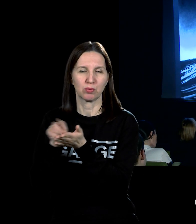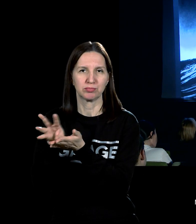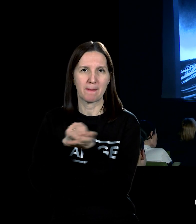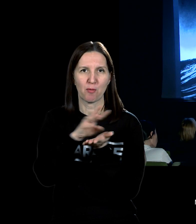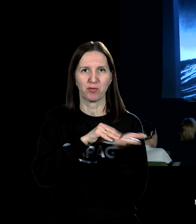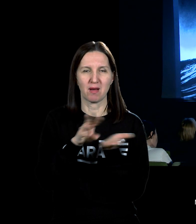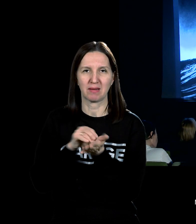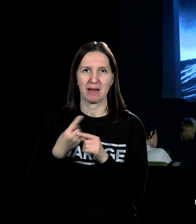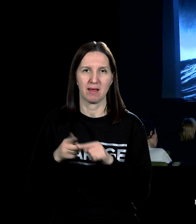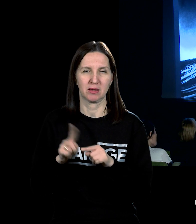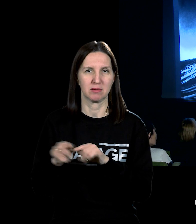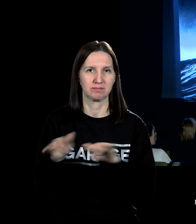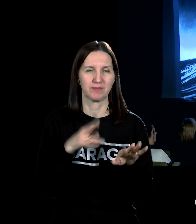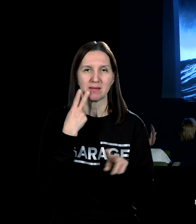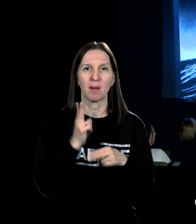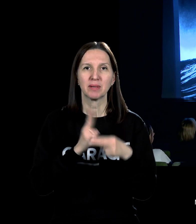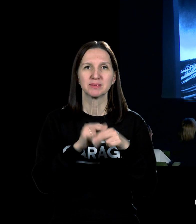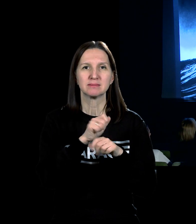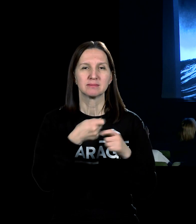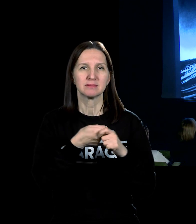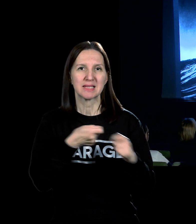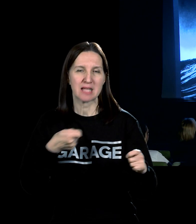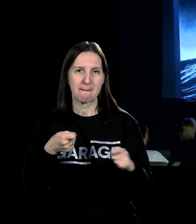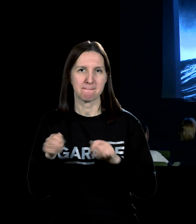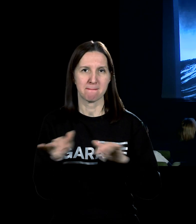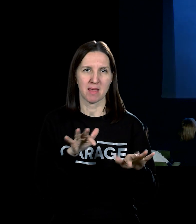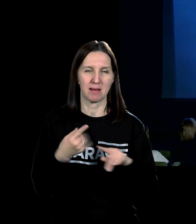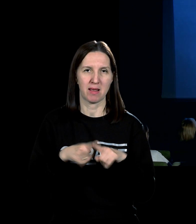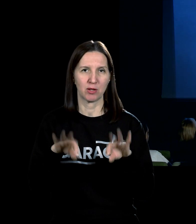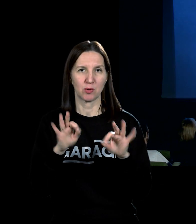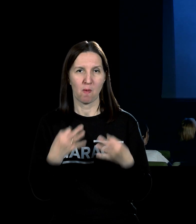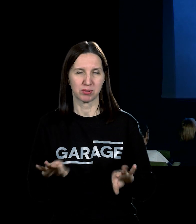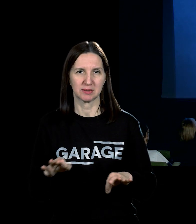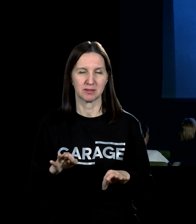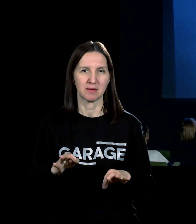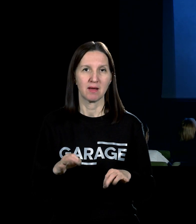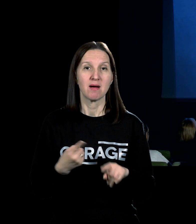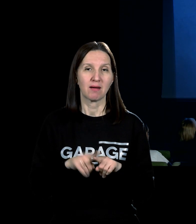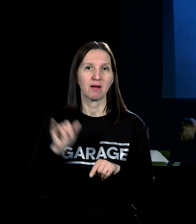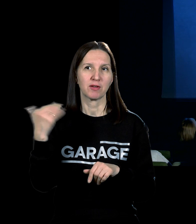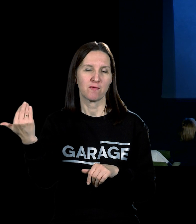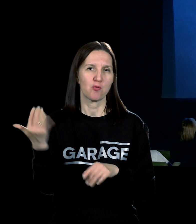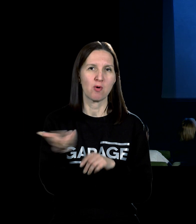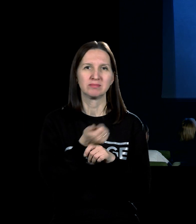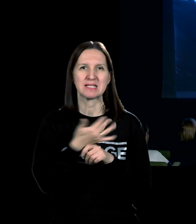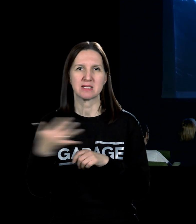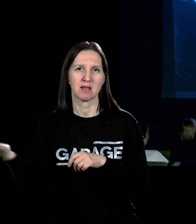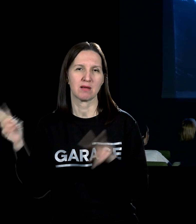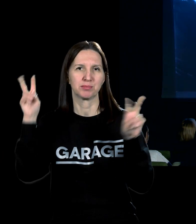повторили вот это, замедлили эти образы, затормозили их, как он затормаживает вот эти вот серии монстров, эти